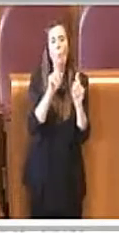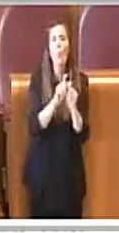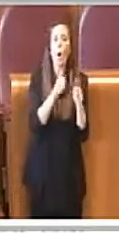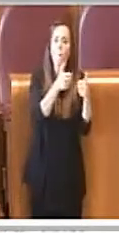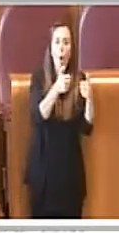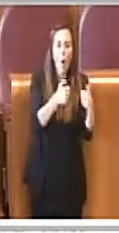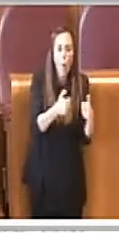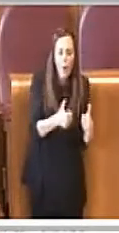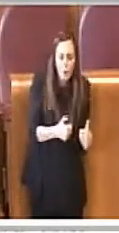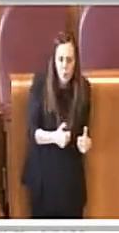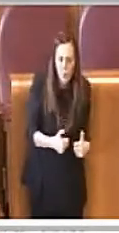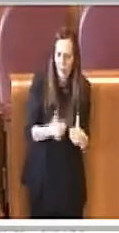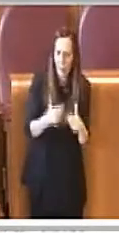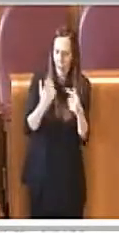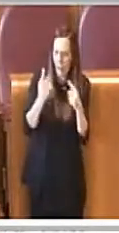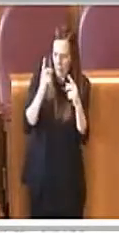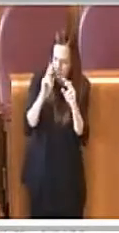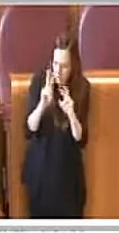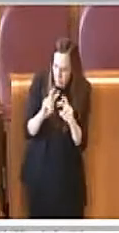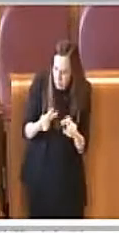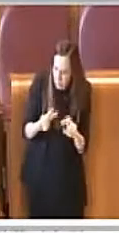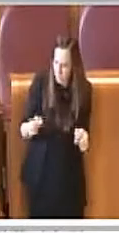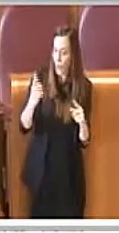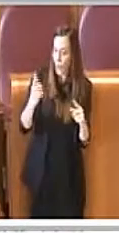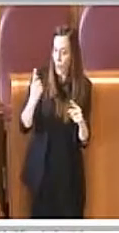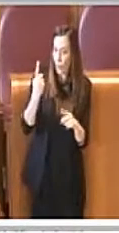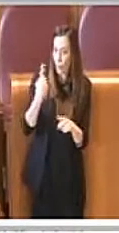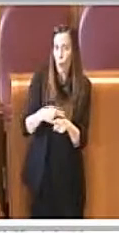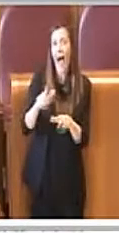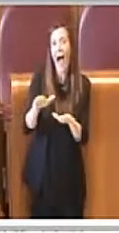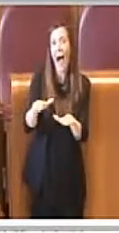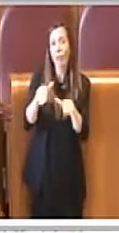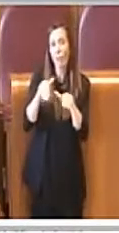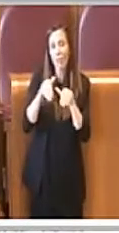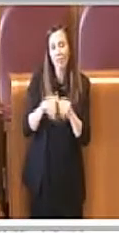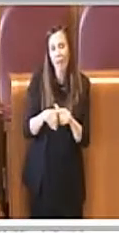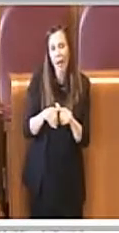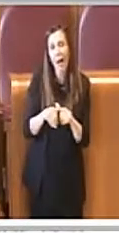monitorare il tutto, seguire il tutto e quindi adottare le misure